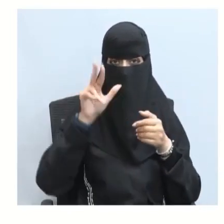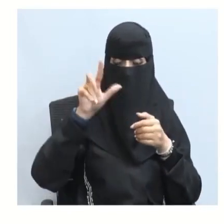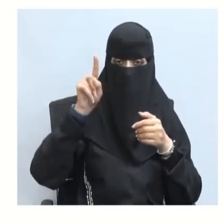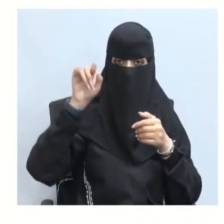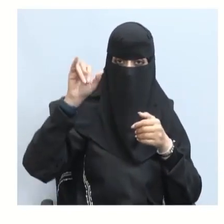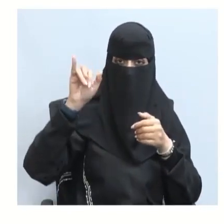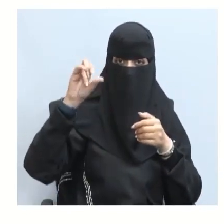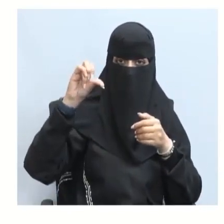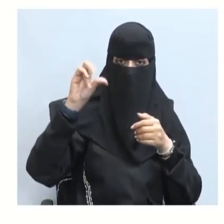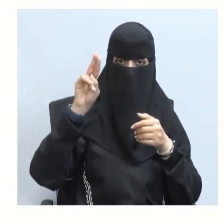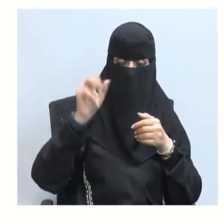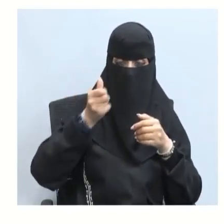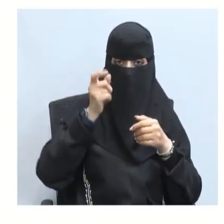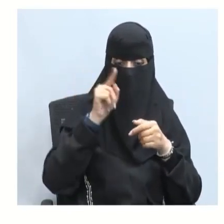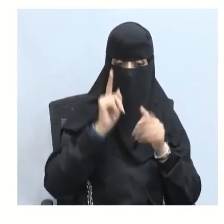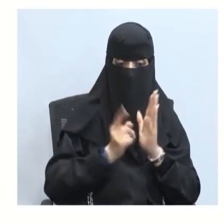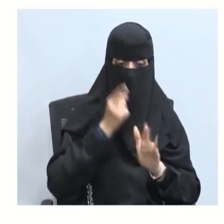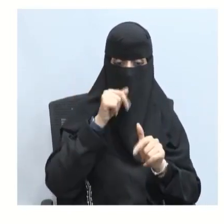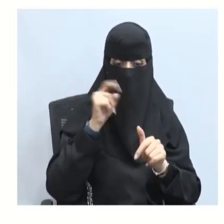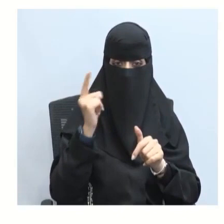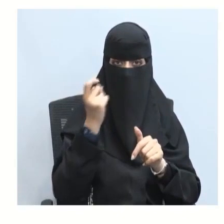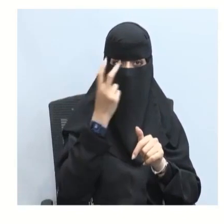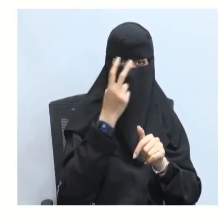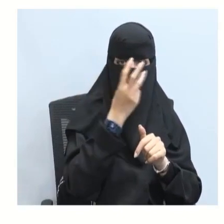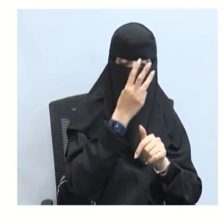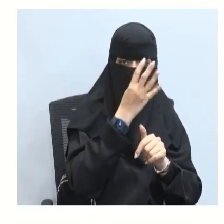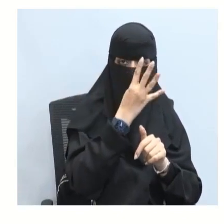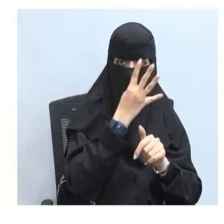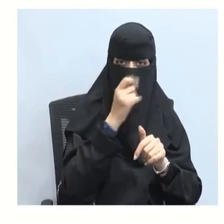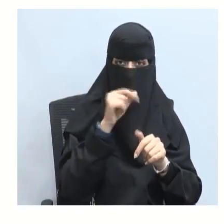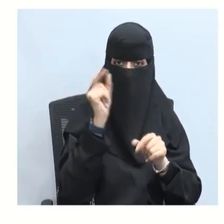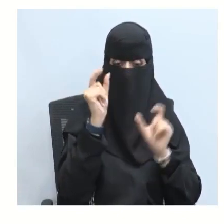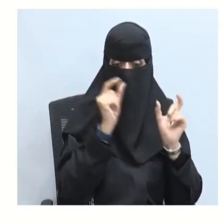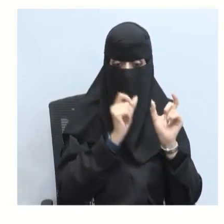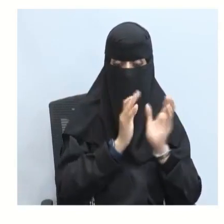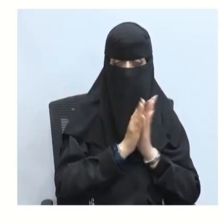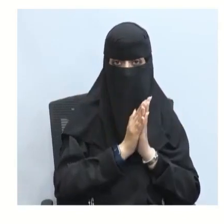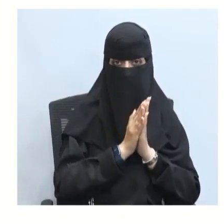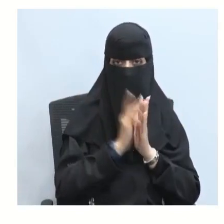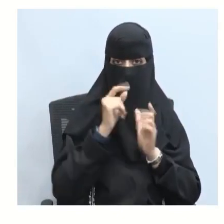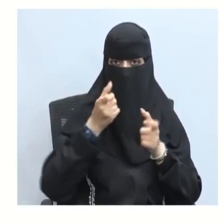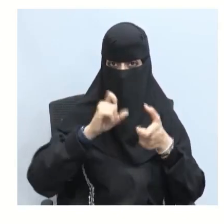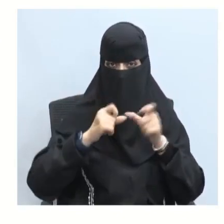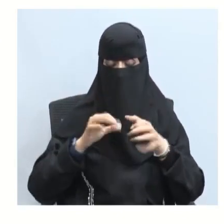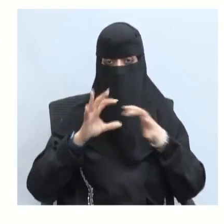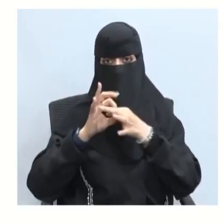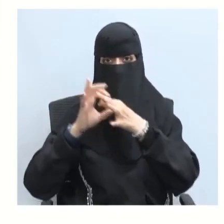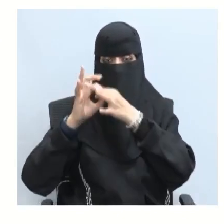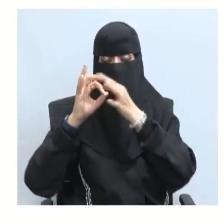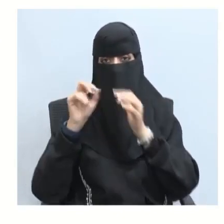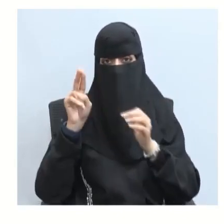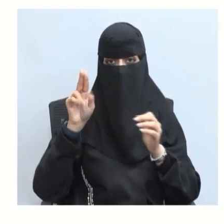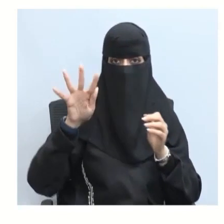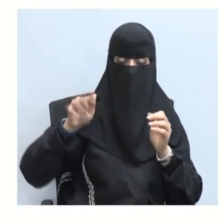ان عدد ذرات الكربون هنا 1 2 3 4 اربعه ذرات كربون يكون اربعه روابط تساهميه